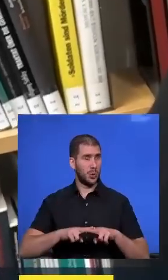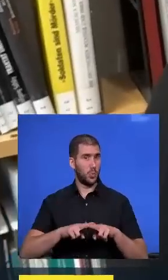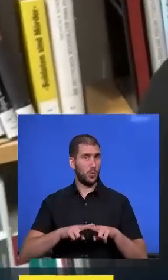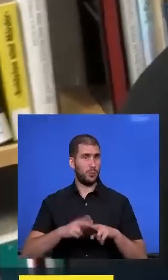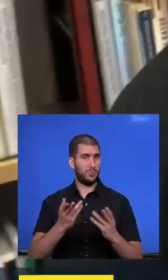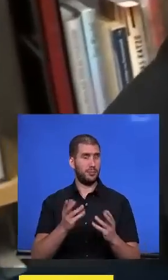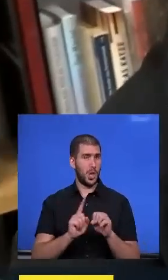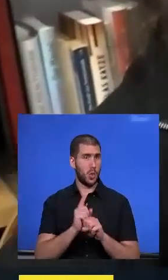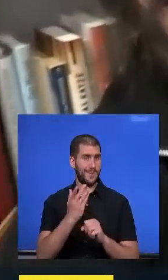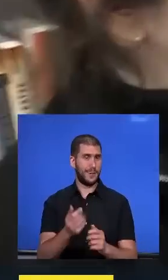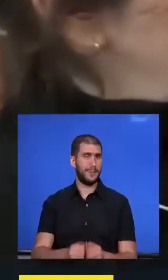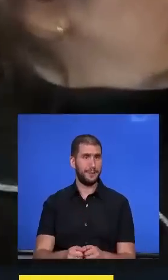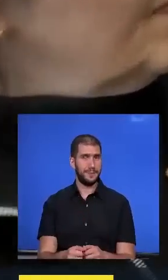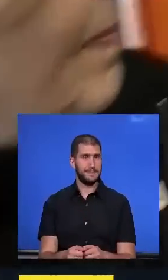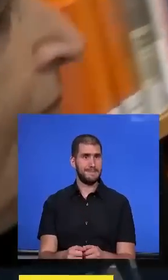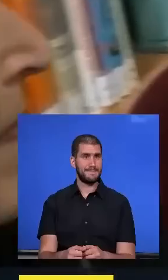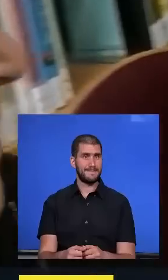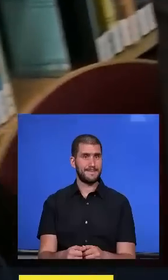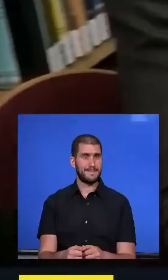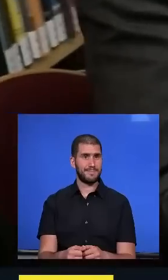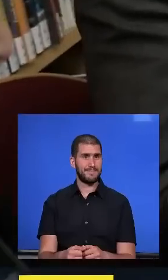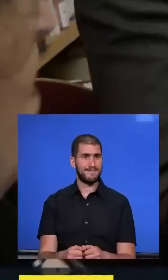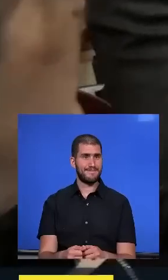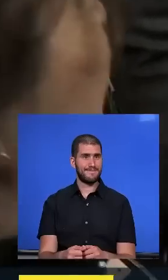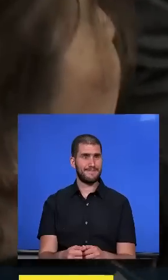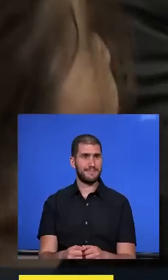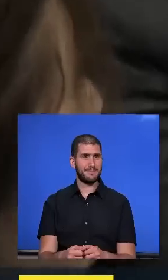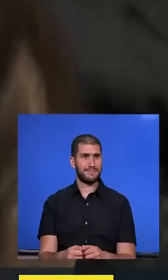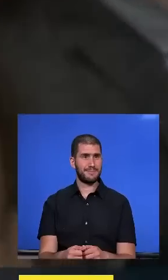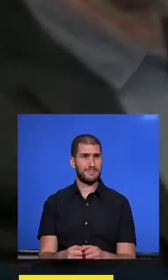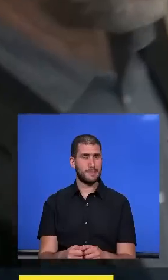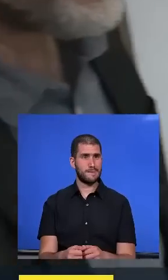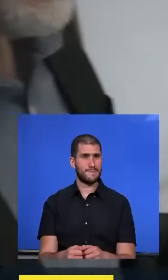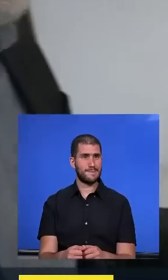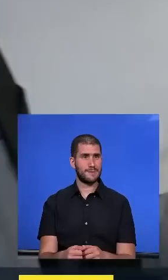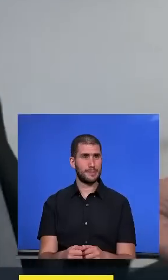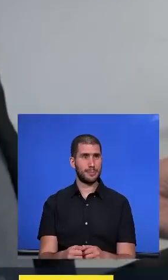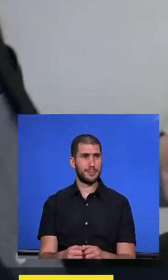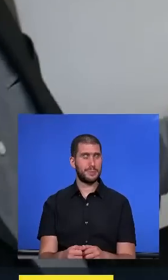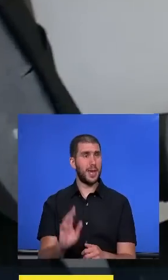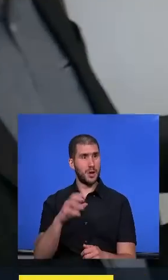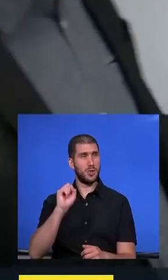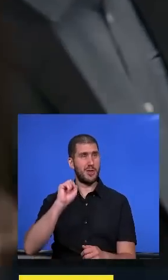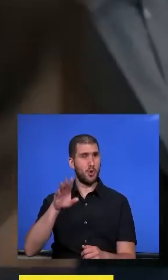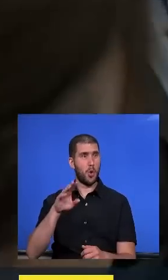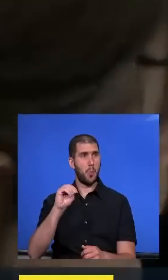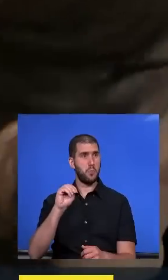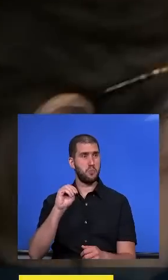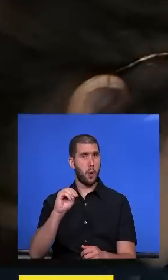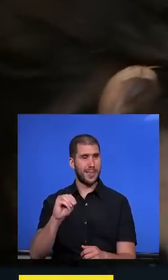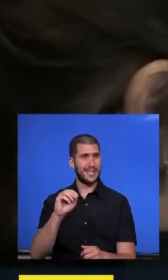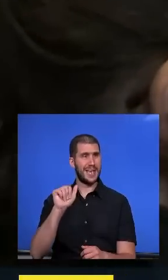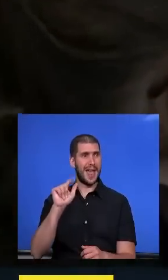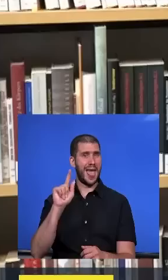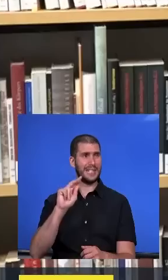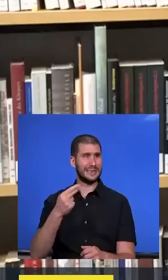it is amazing that they have survived the time, being sent to Mutti,